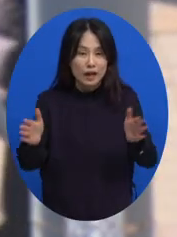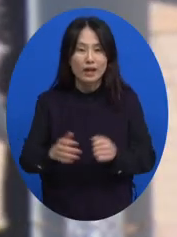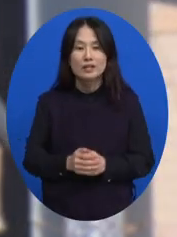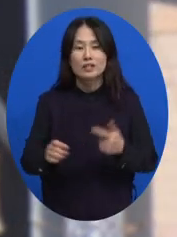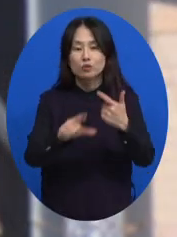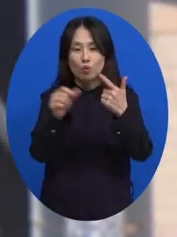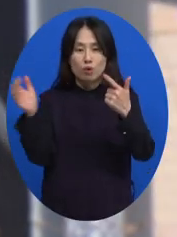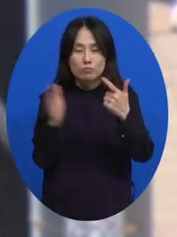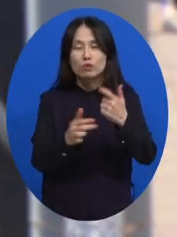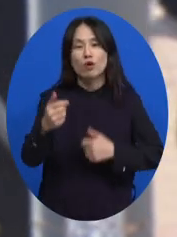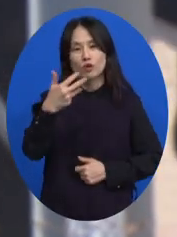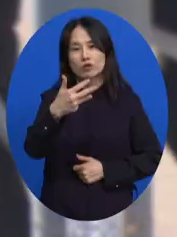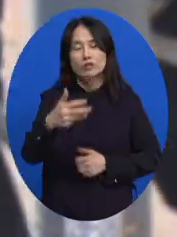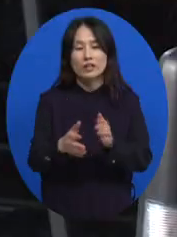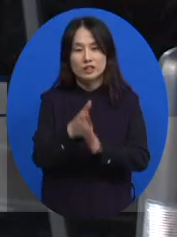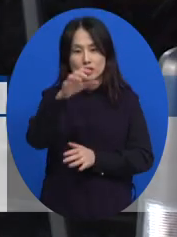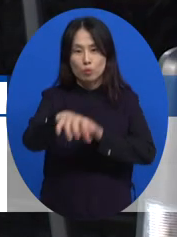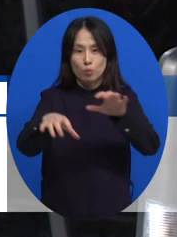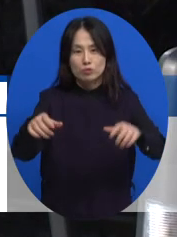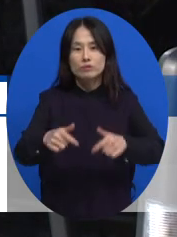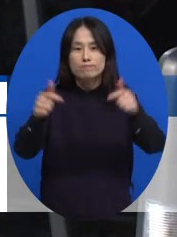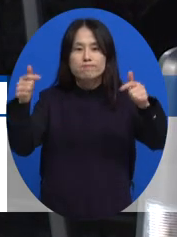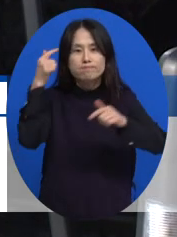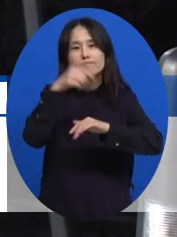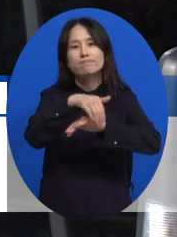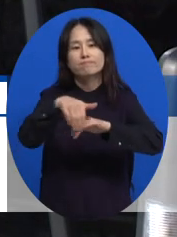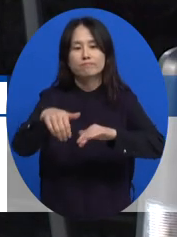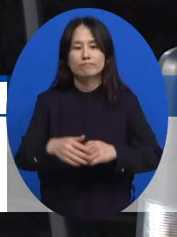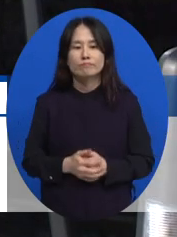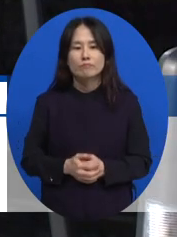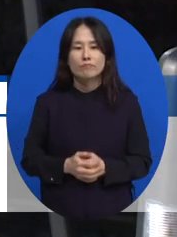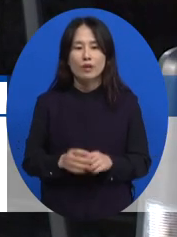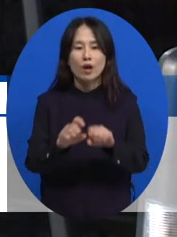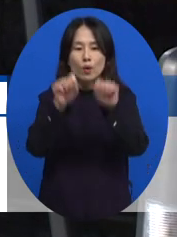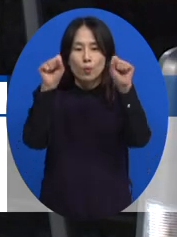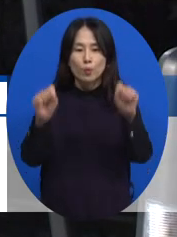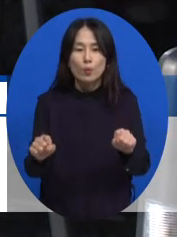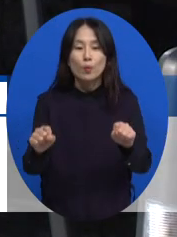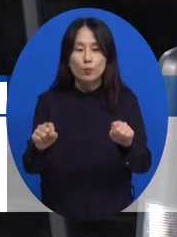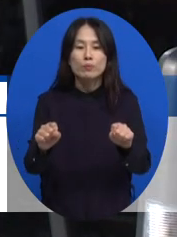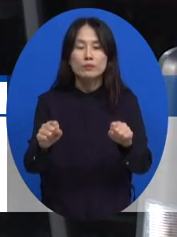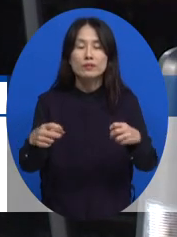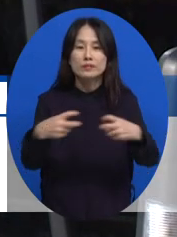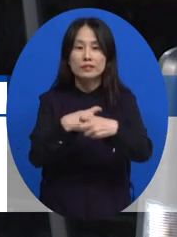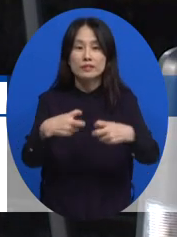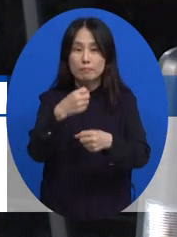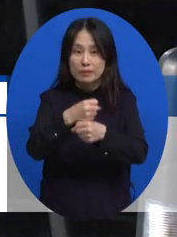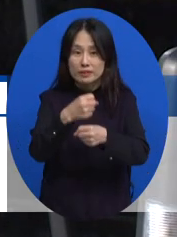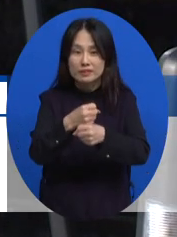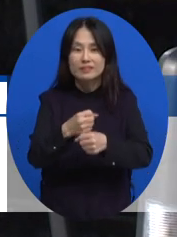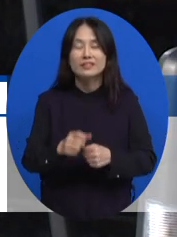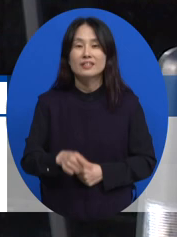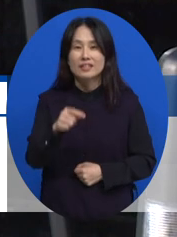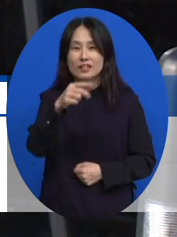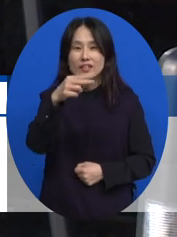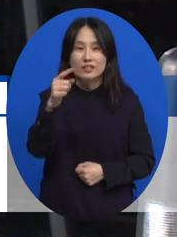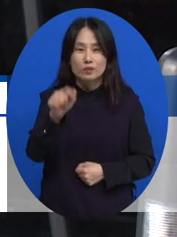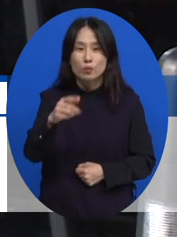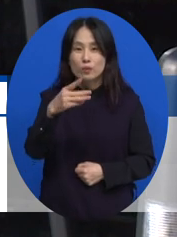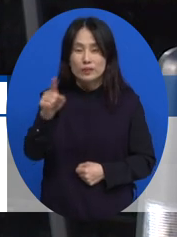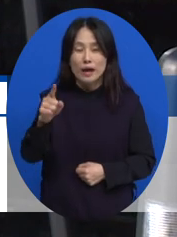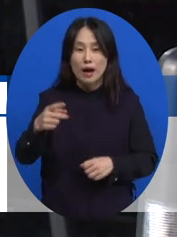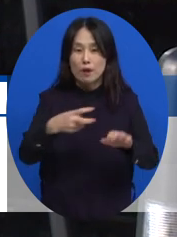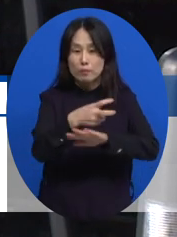시군으로 확대될 예정입니다. 통합교통 플랫폼 구축과 똑버스 운영은 민선 8기